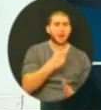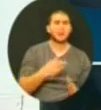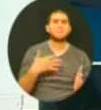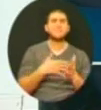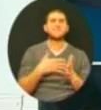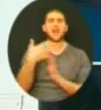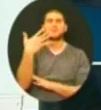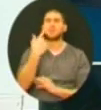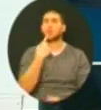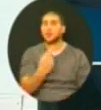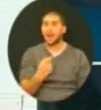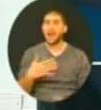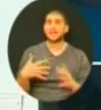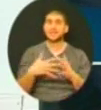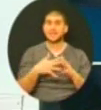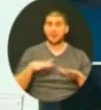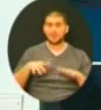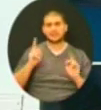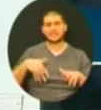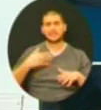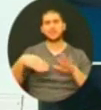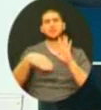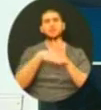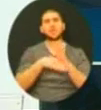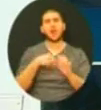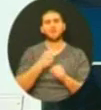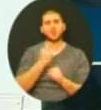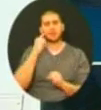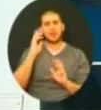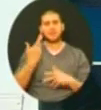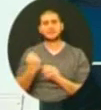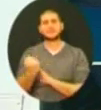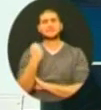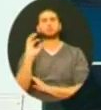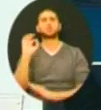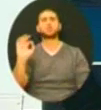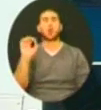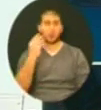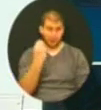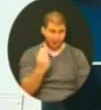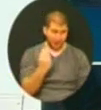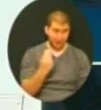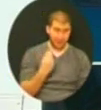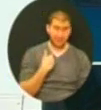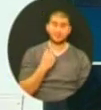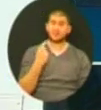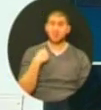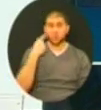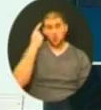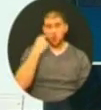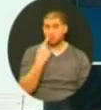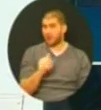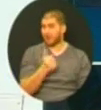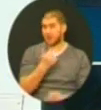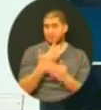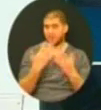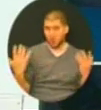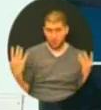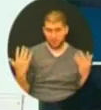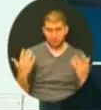ואומר, הקבינט צריך שיהיה לו נועלי עבודה, שנדע מה בסמכותו. רגע, אני אסיים. ואני אומר לך בצורה הכי